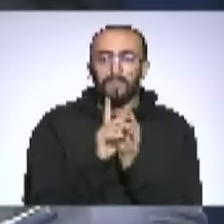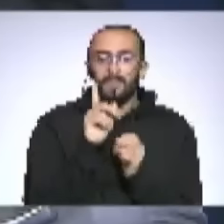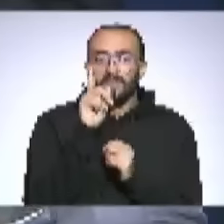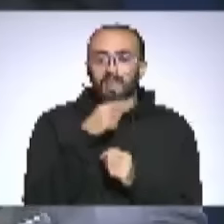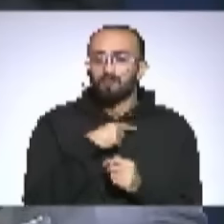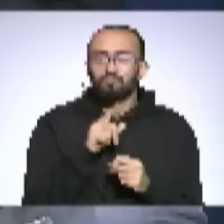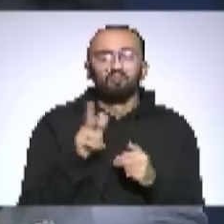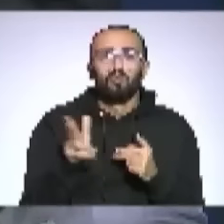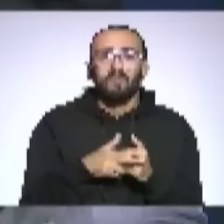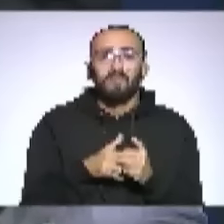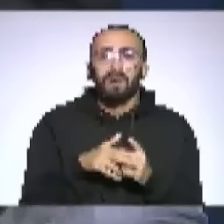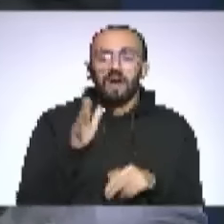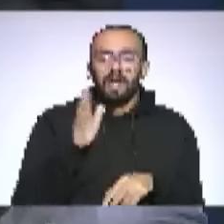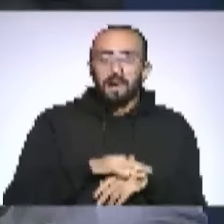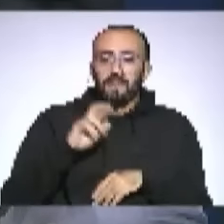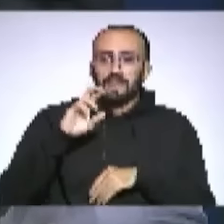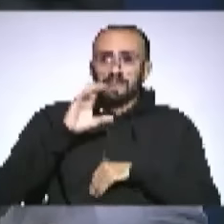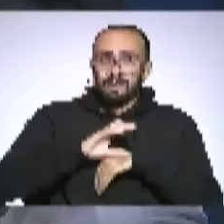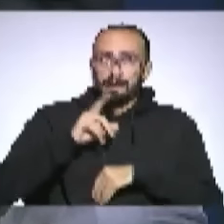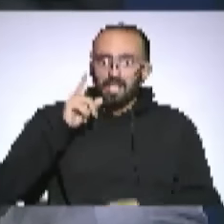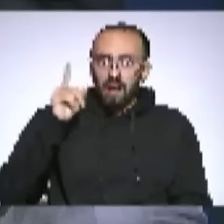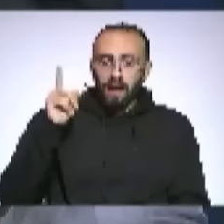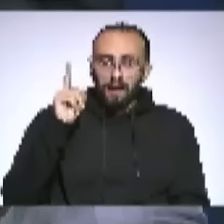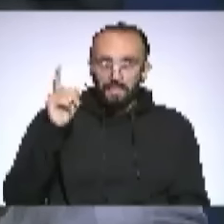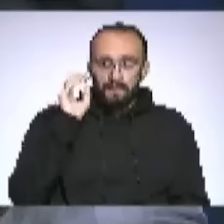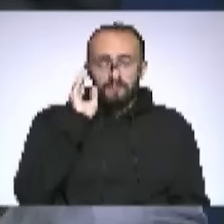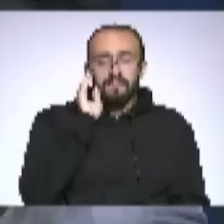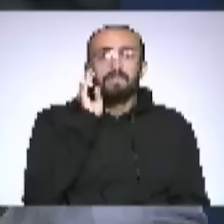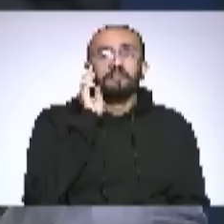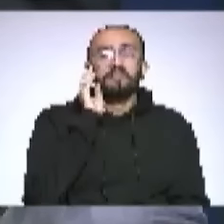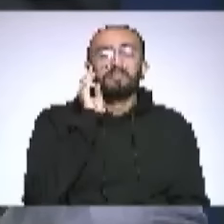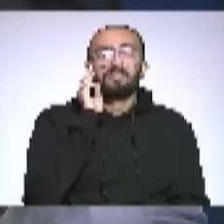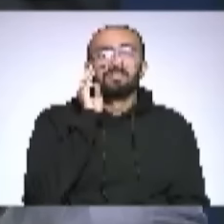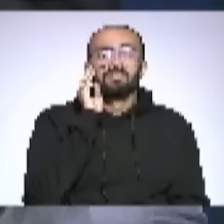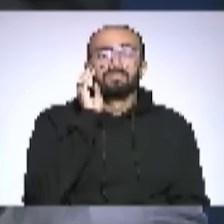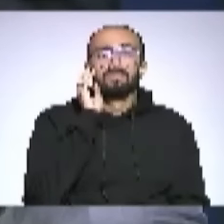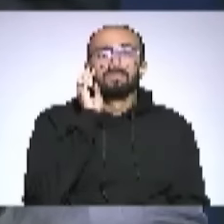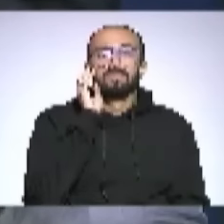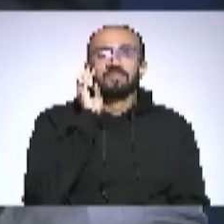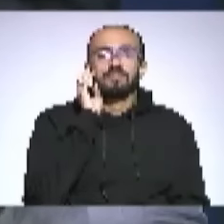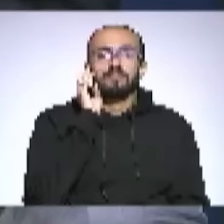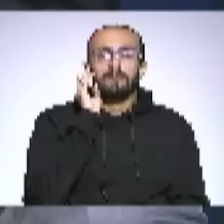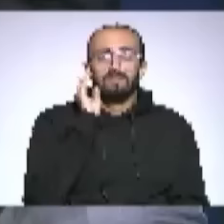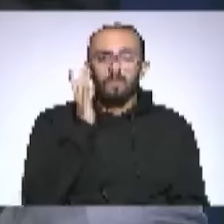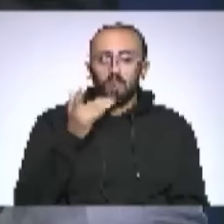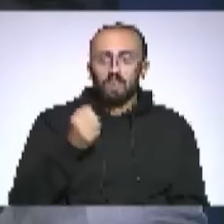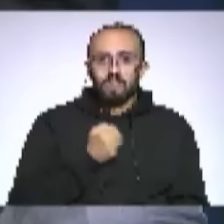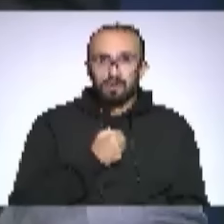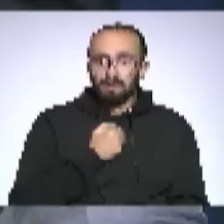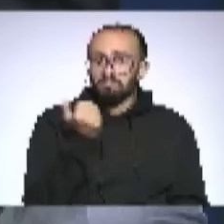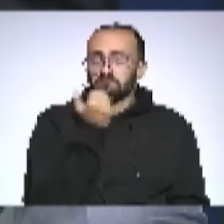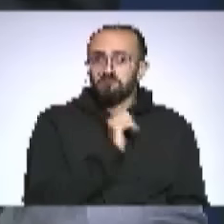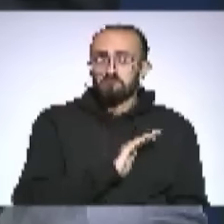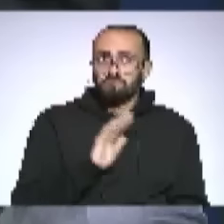اقبل من المجلس مساواه اختي